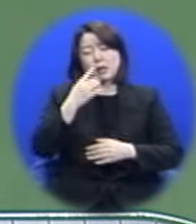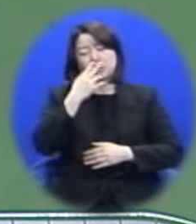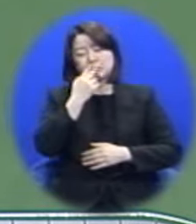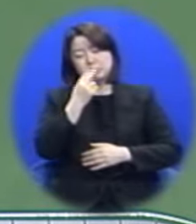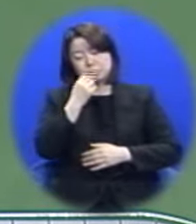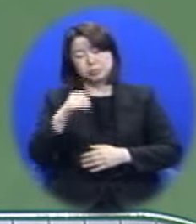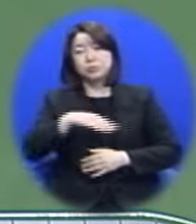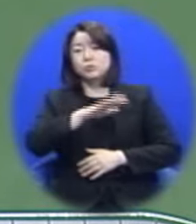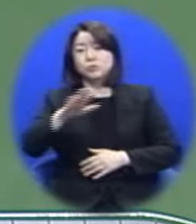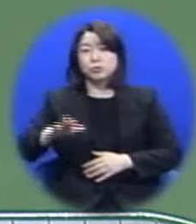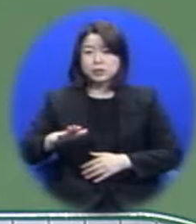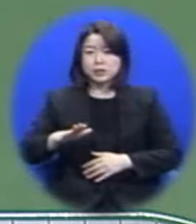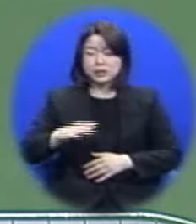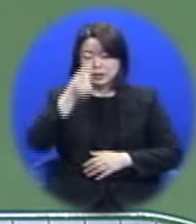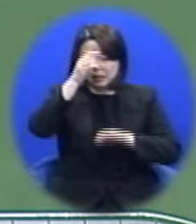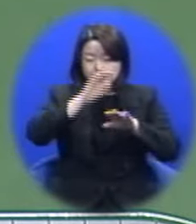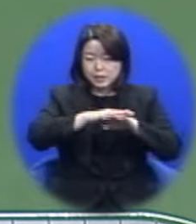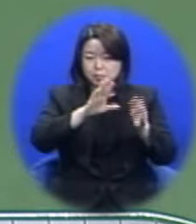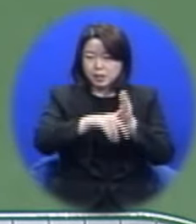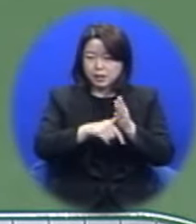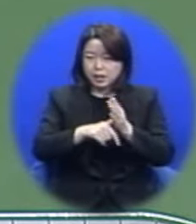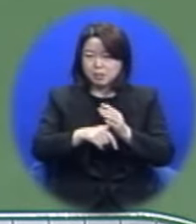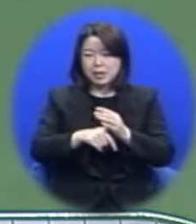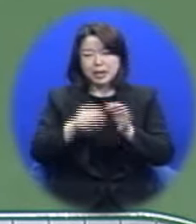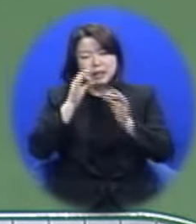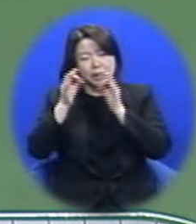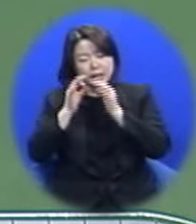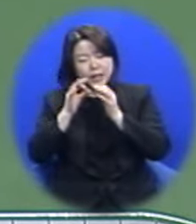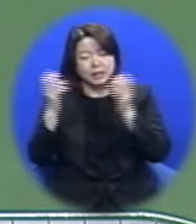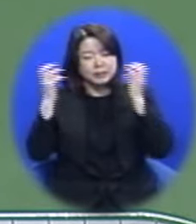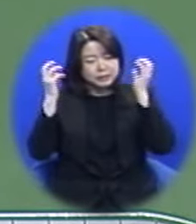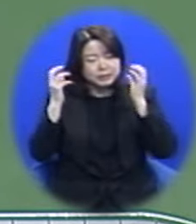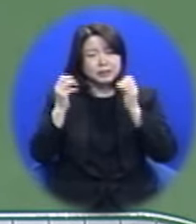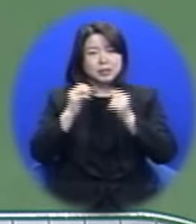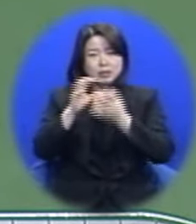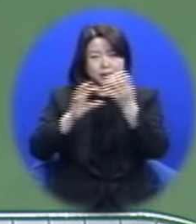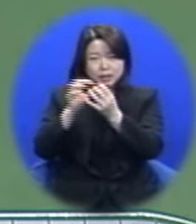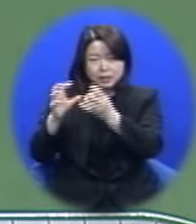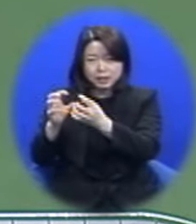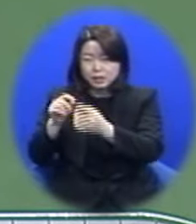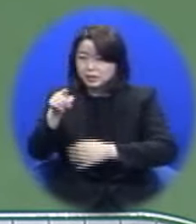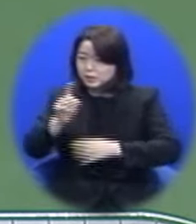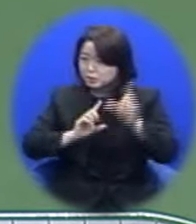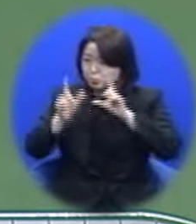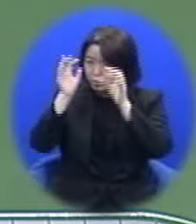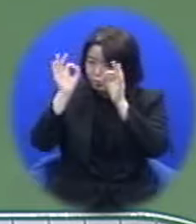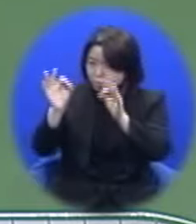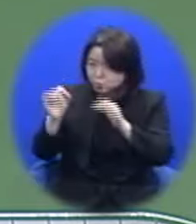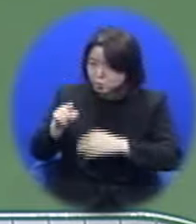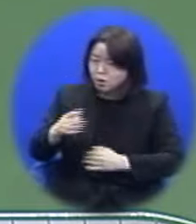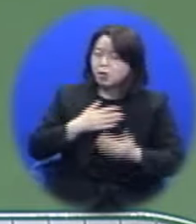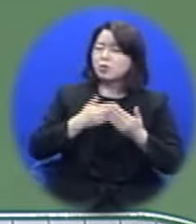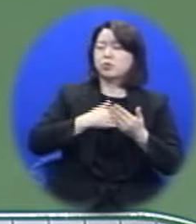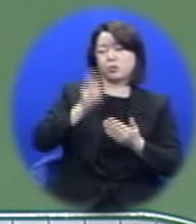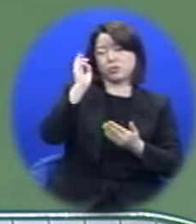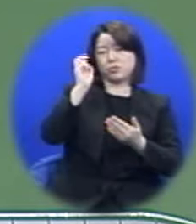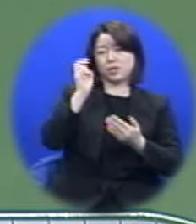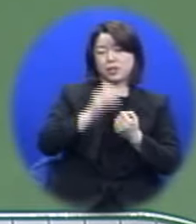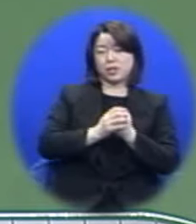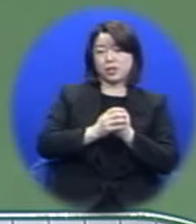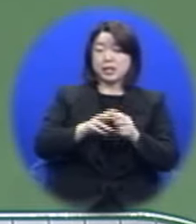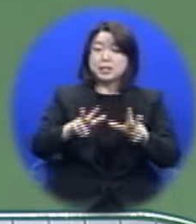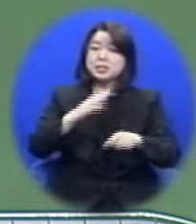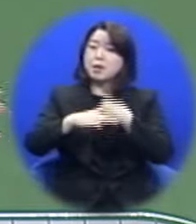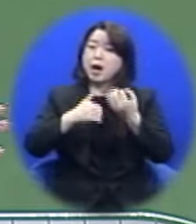예배 시간에 떠들고 장난치는 걸 볼 때마다 너무 두려웠을 것 같아요. 아니 지금 하나님께 예배 드리는